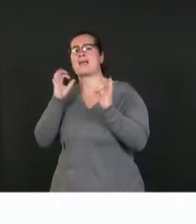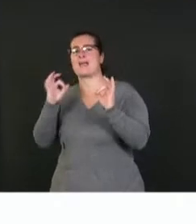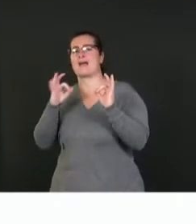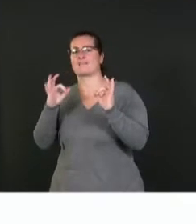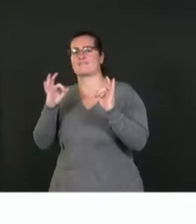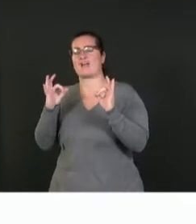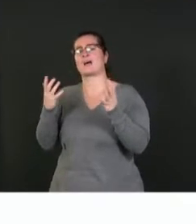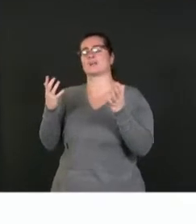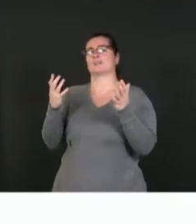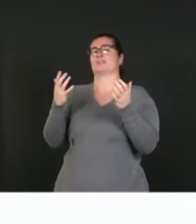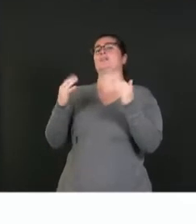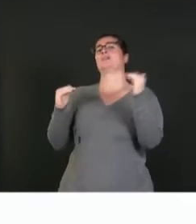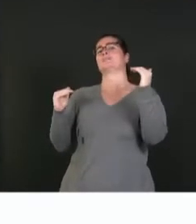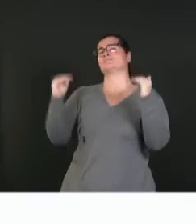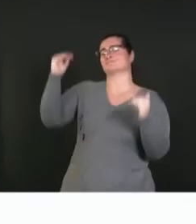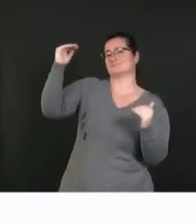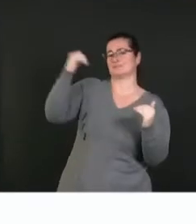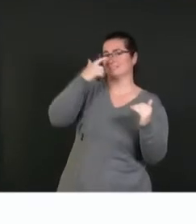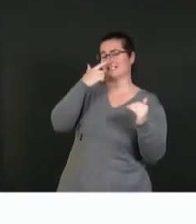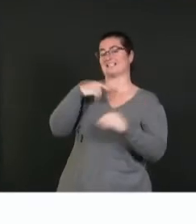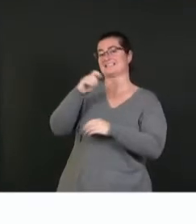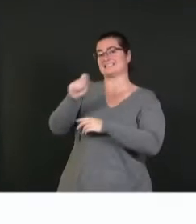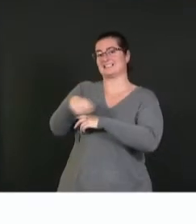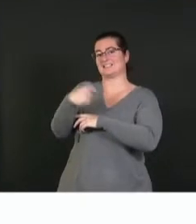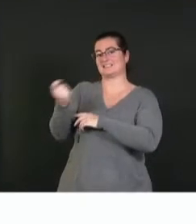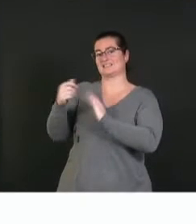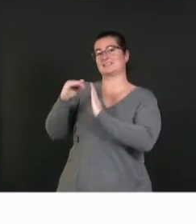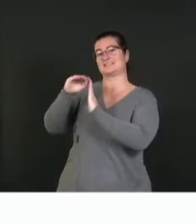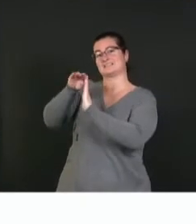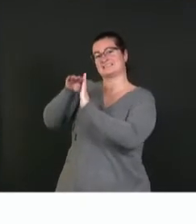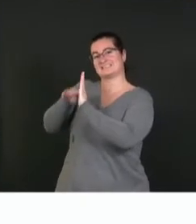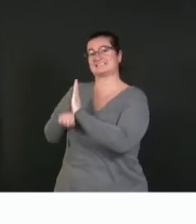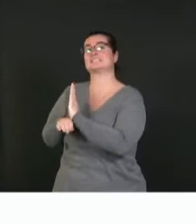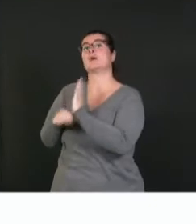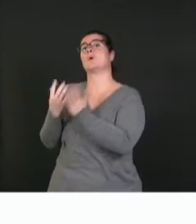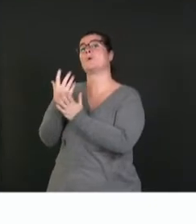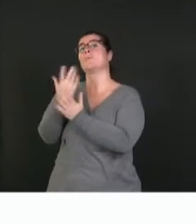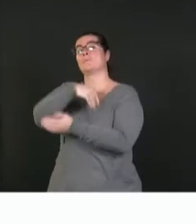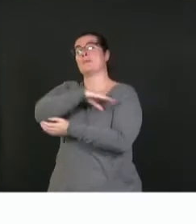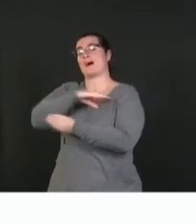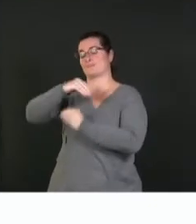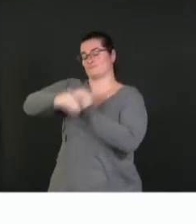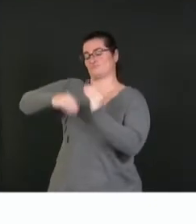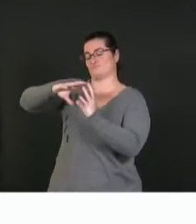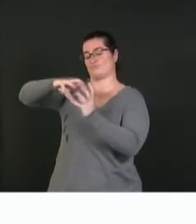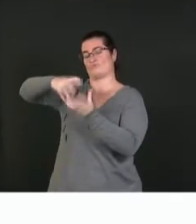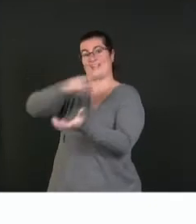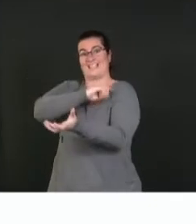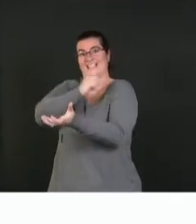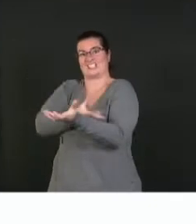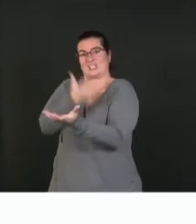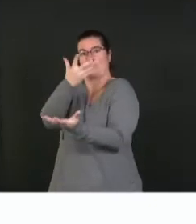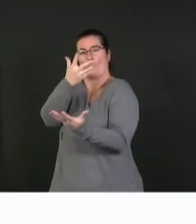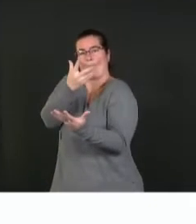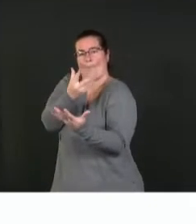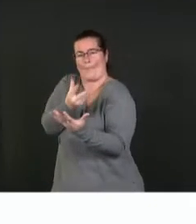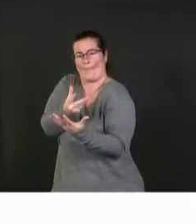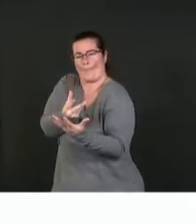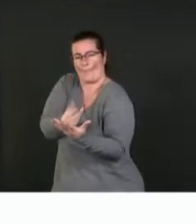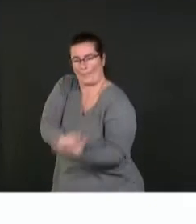y est arrivé comment ? On y est arrivé en réfléchissant sur le déplacement. Ce quartier est un quartier